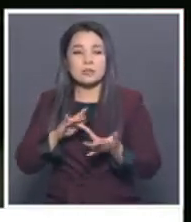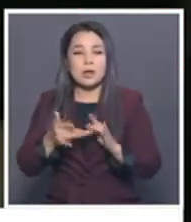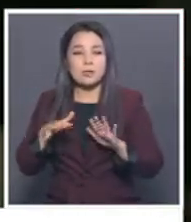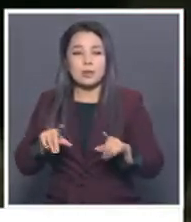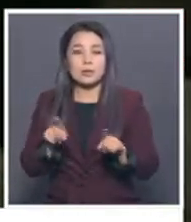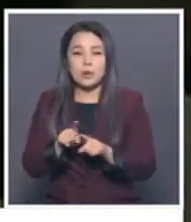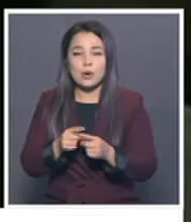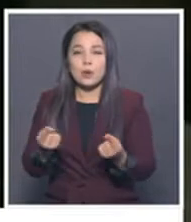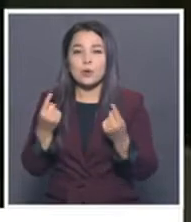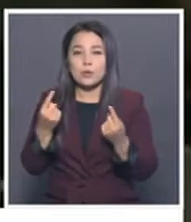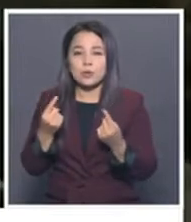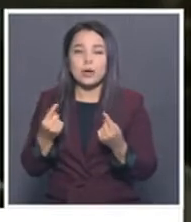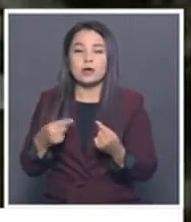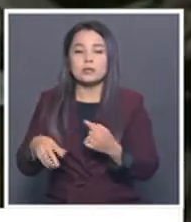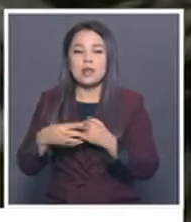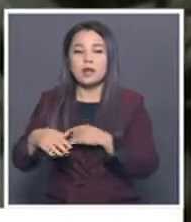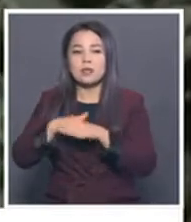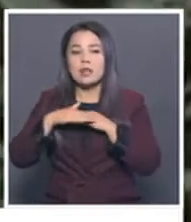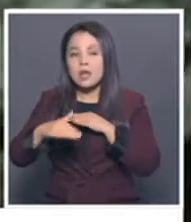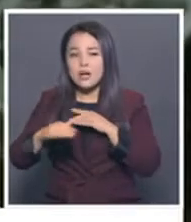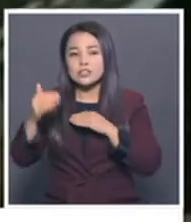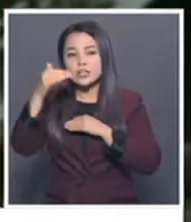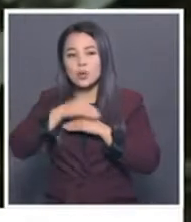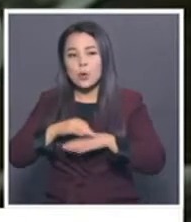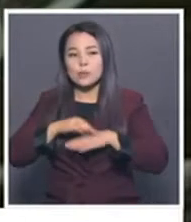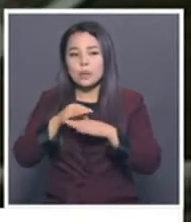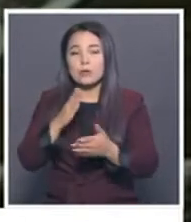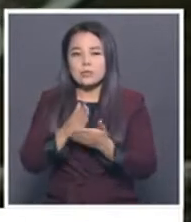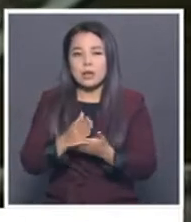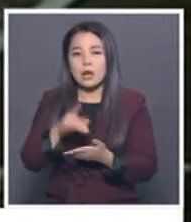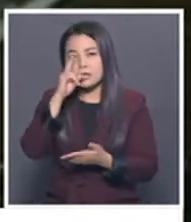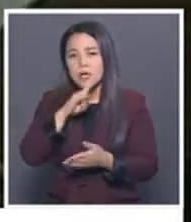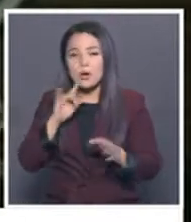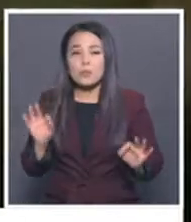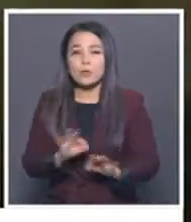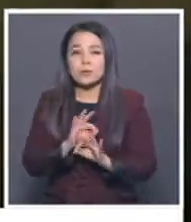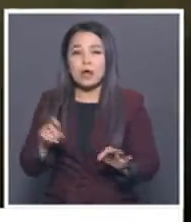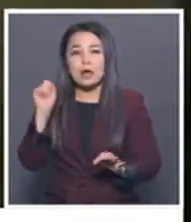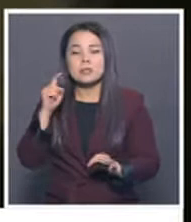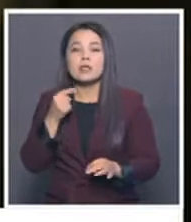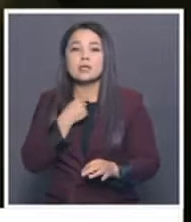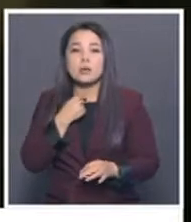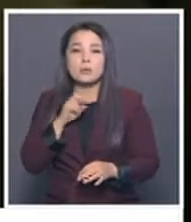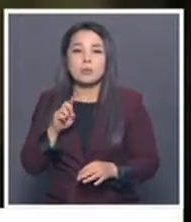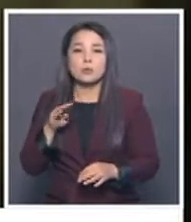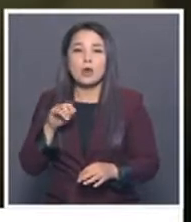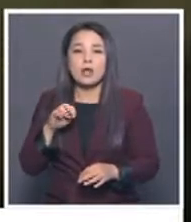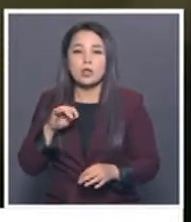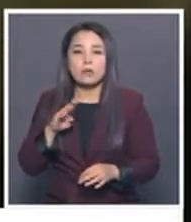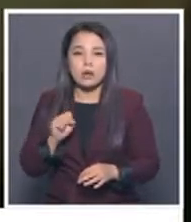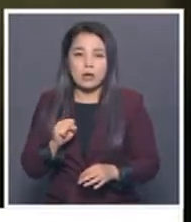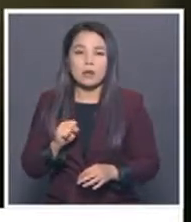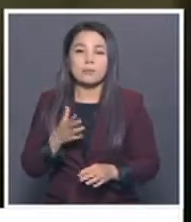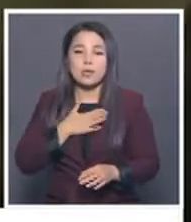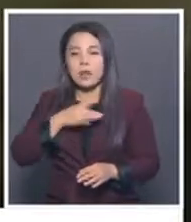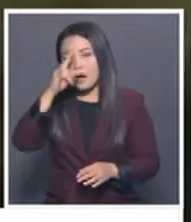арнасында ұлы дала мұрасы кеш өтіп жатыр. Ал қазақ музыкасының алтын дауысы Бибігүл Төлегенова менің